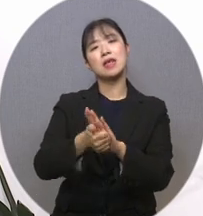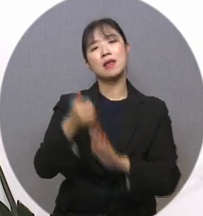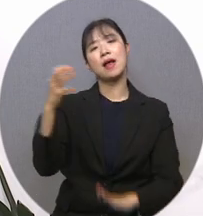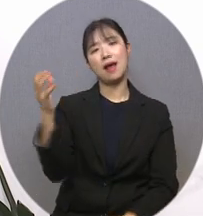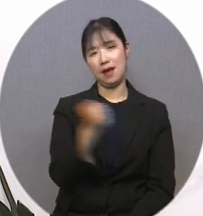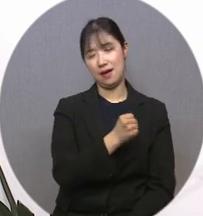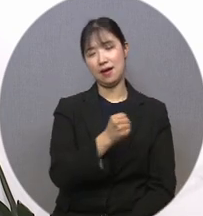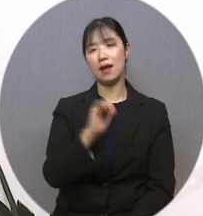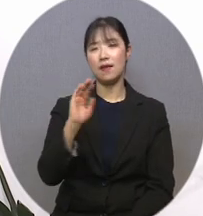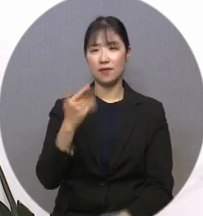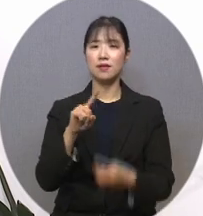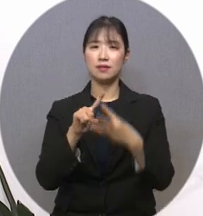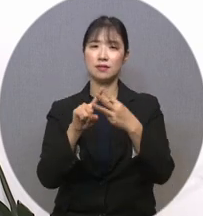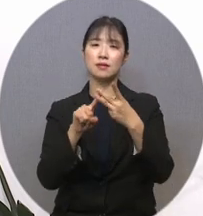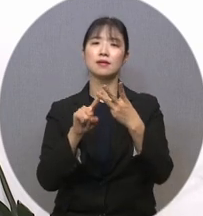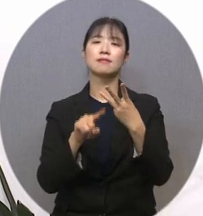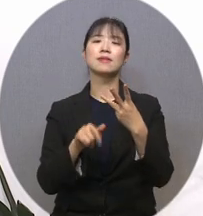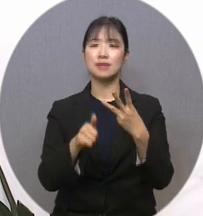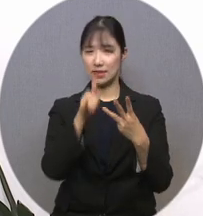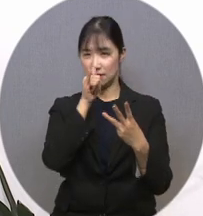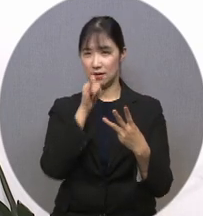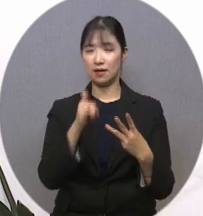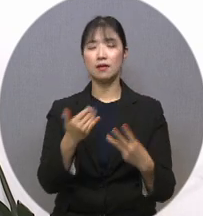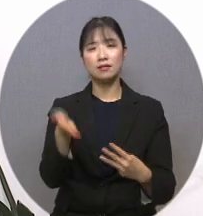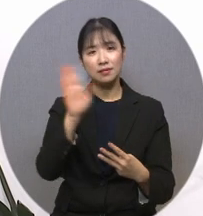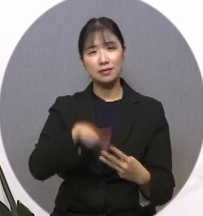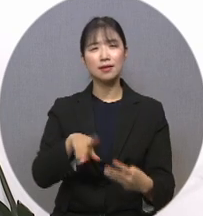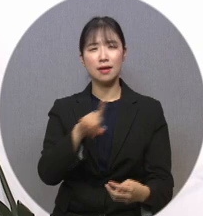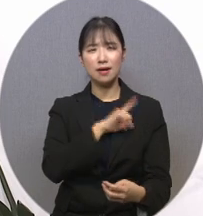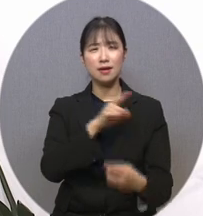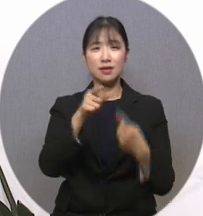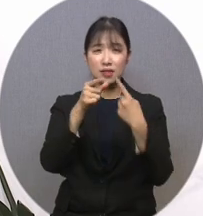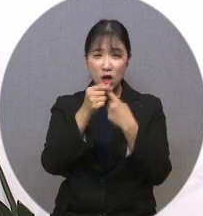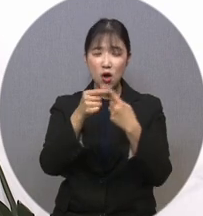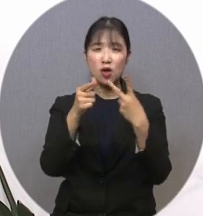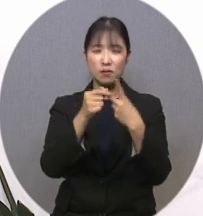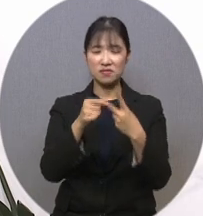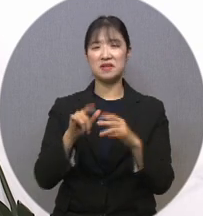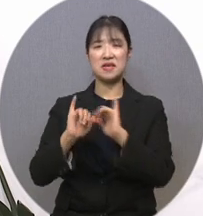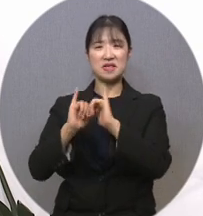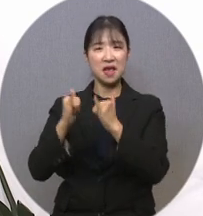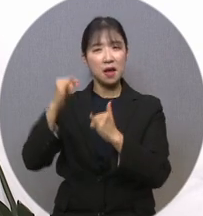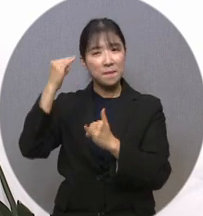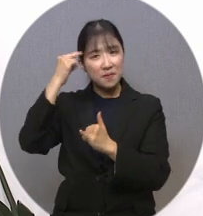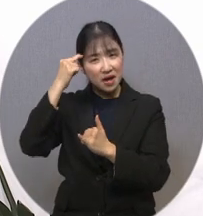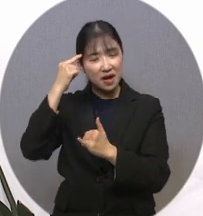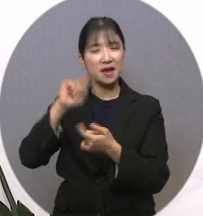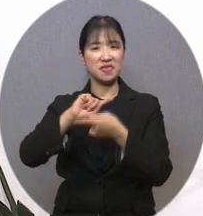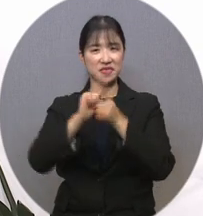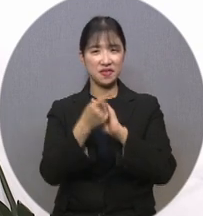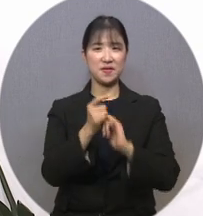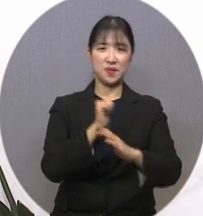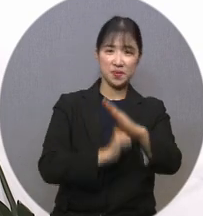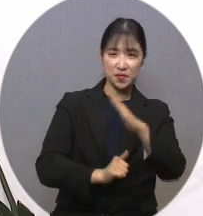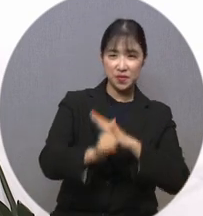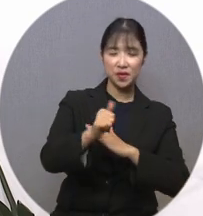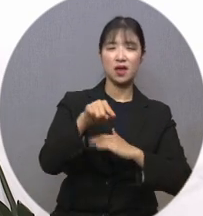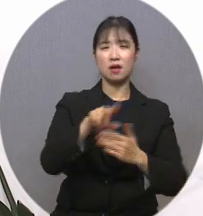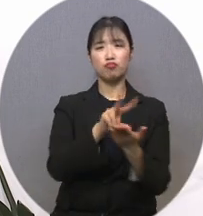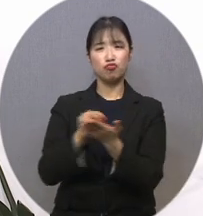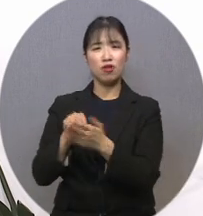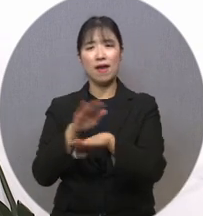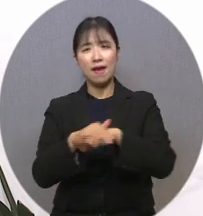되는 세 가지 요소가 있다고 생각됩니다. 그런데 첫 번째, 두 번째, 민의를 대변하고 다음에 어떤 현안을